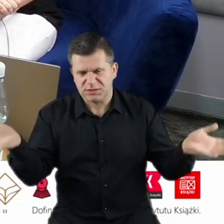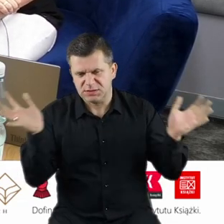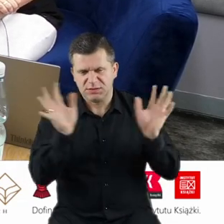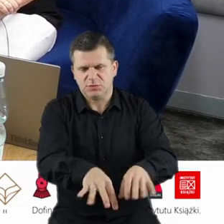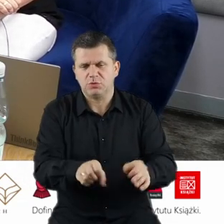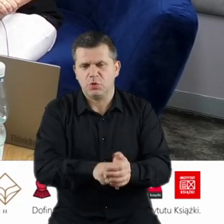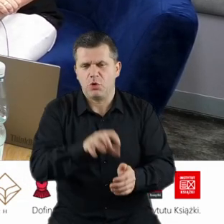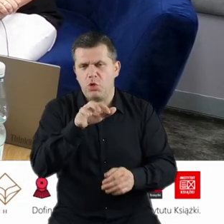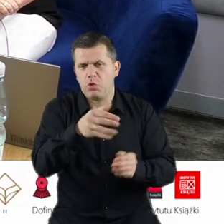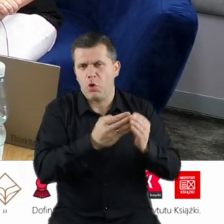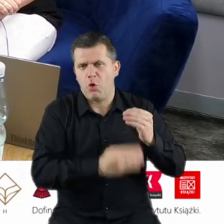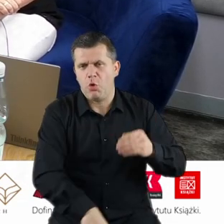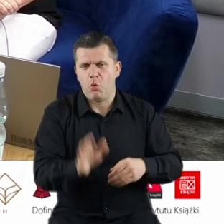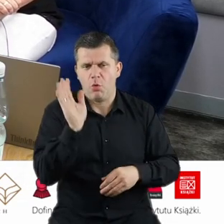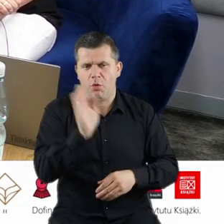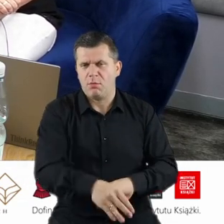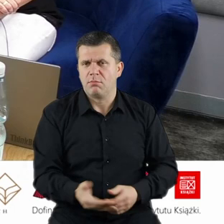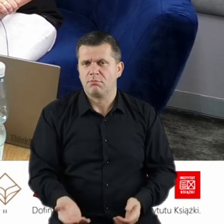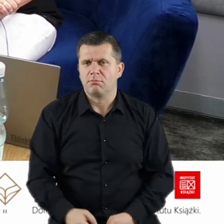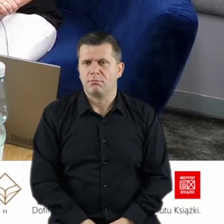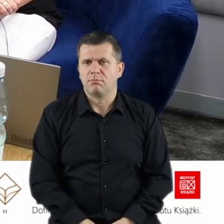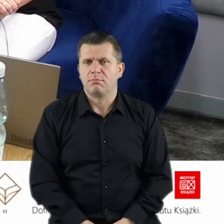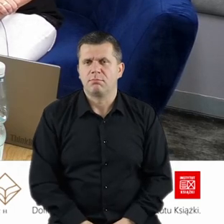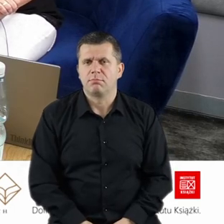jest taki też przykład człowieka,